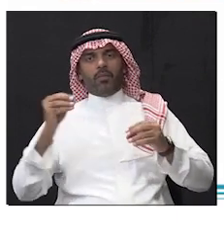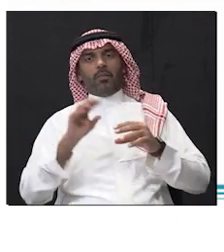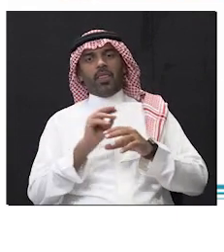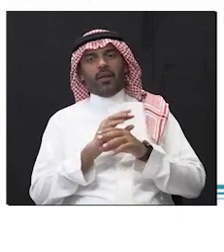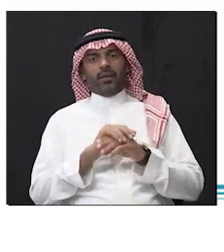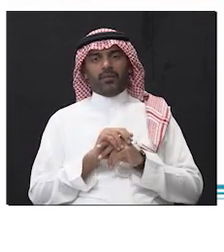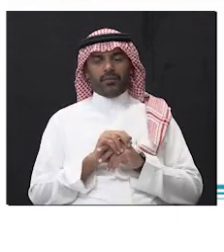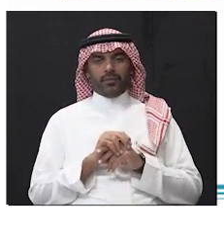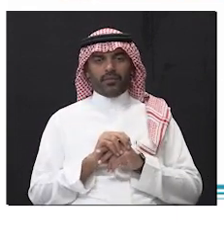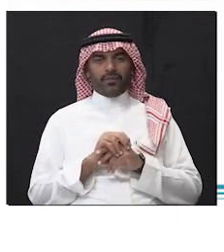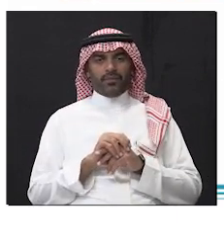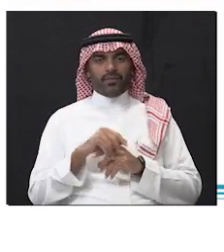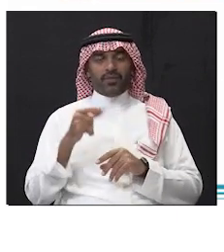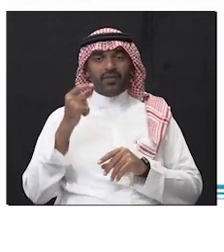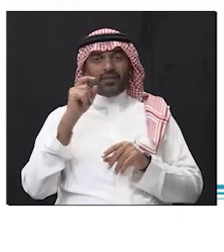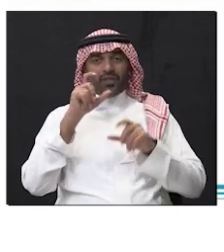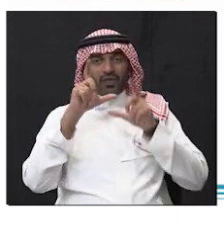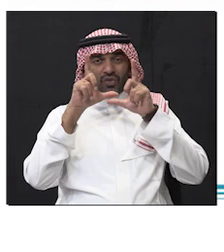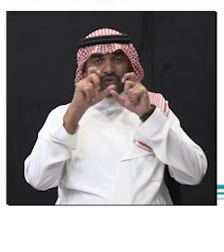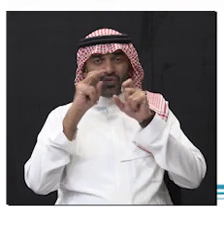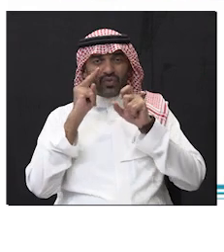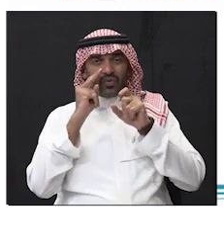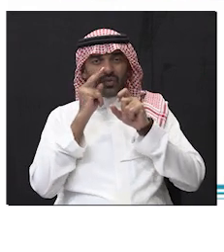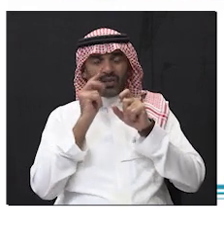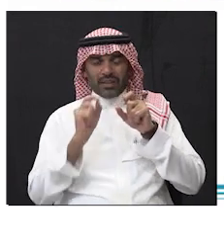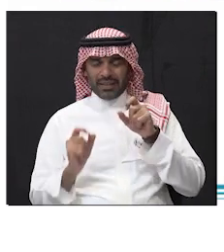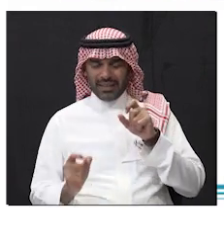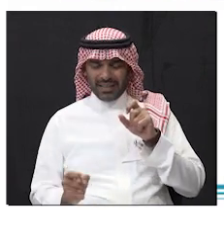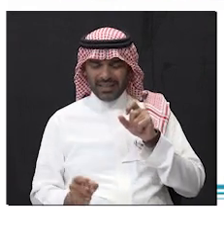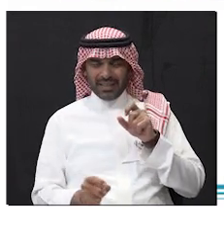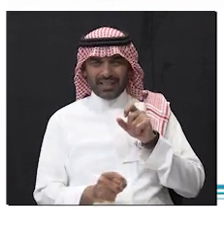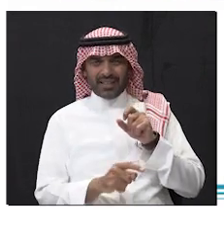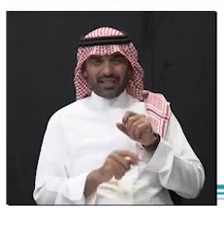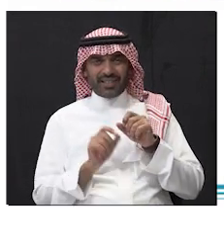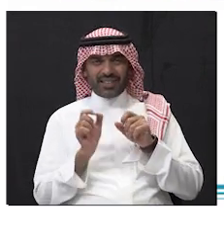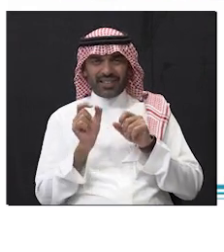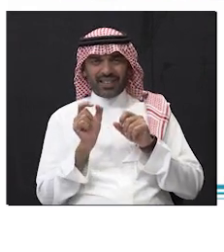أمامك صورة للنملة. مما يتكون جسمها؟